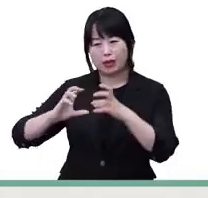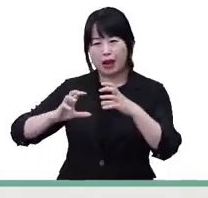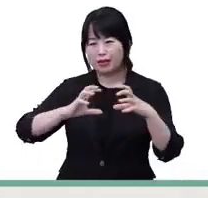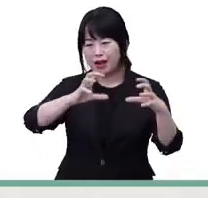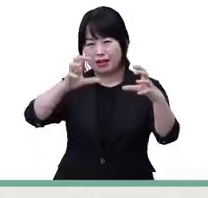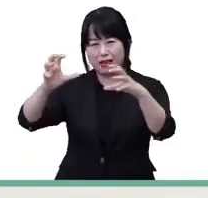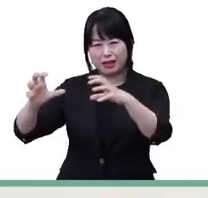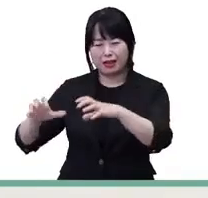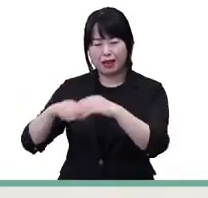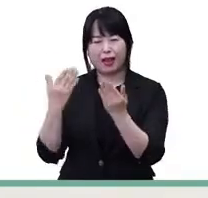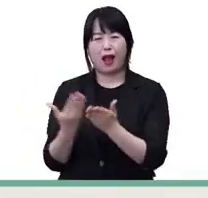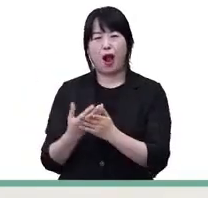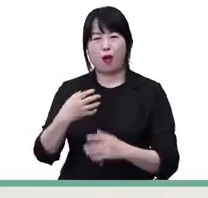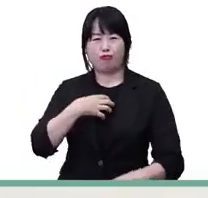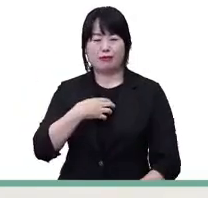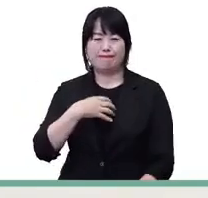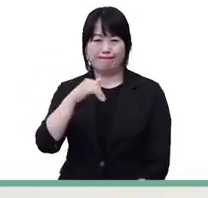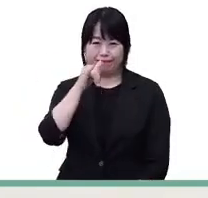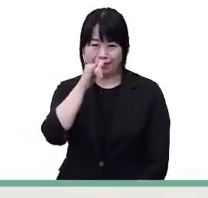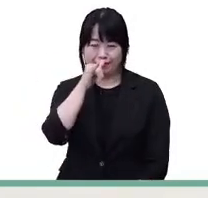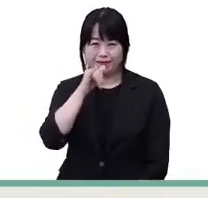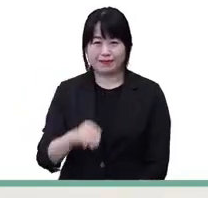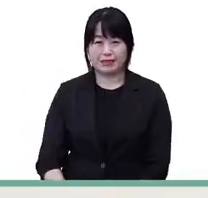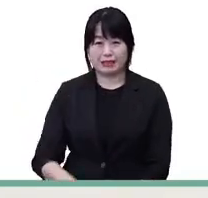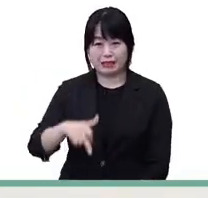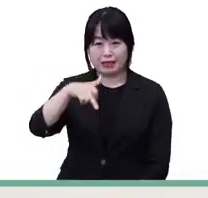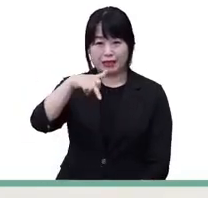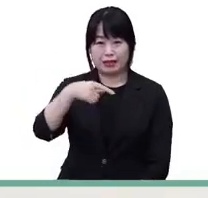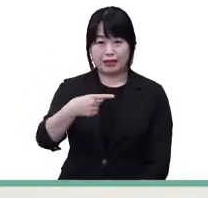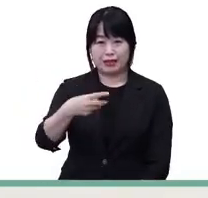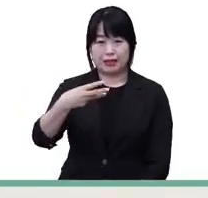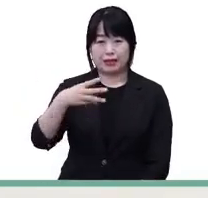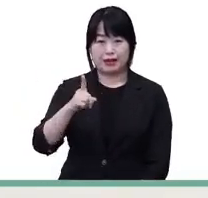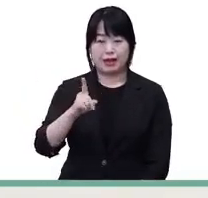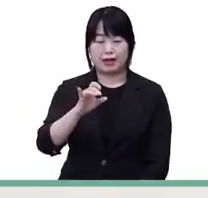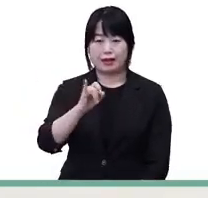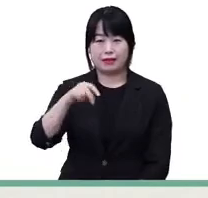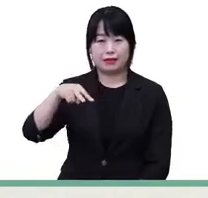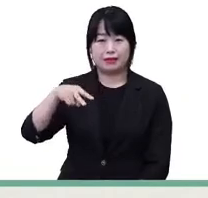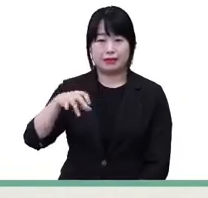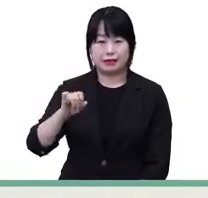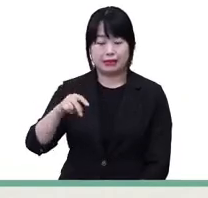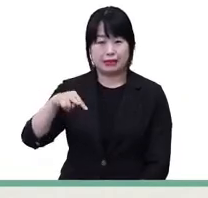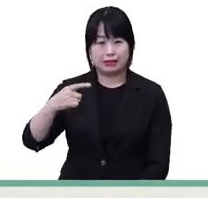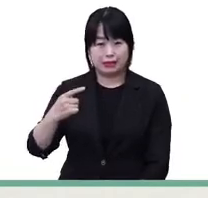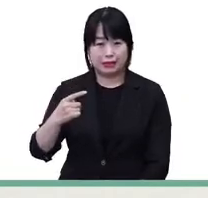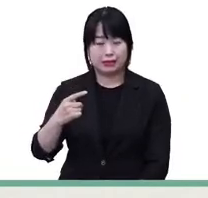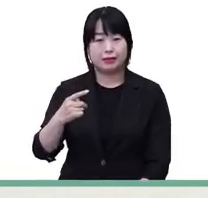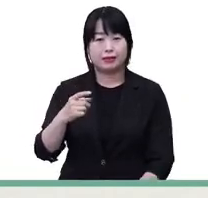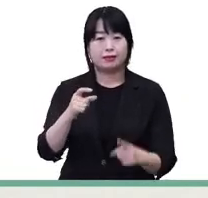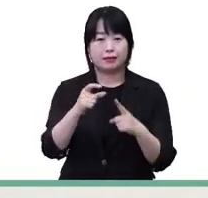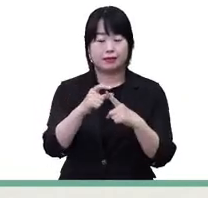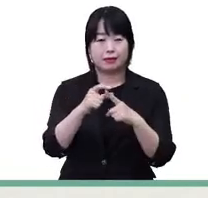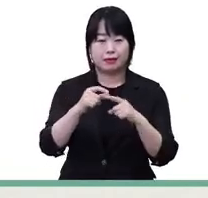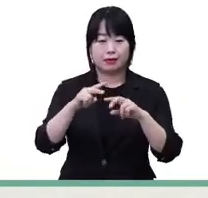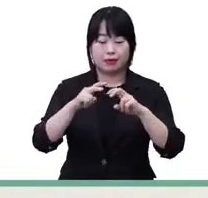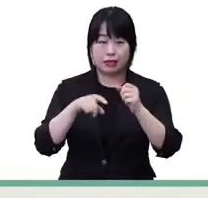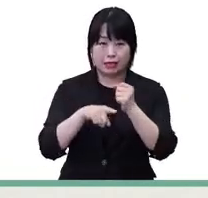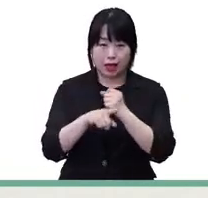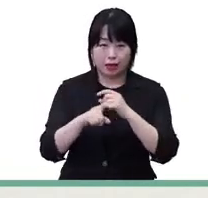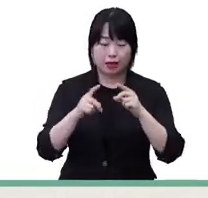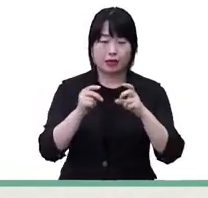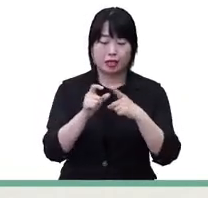없다라고 이야기할 정도인데요. 크라이시스라고 하는 이 위기는 원래 사전적인 의미는